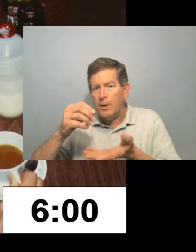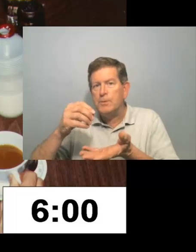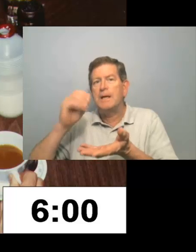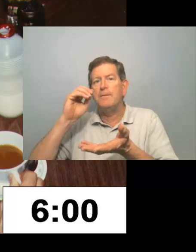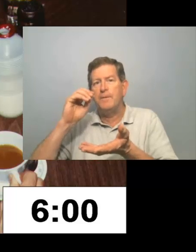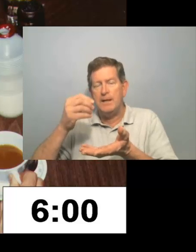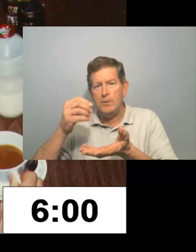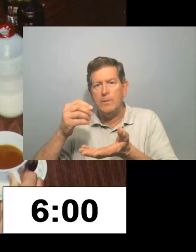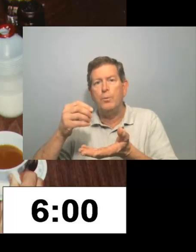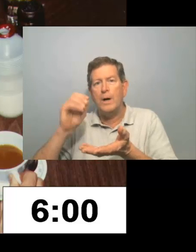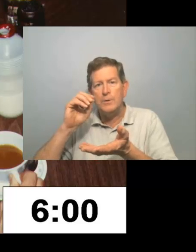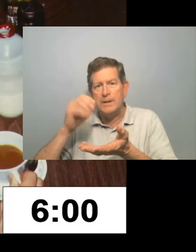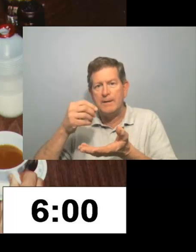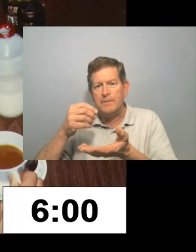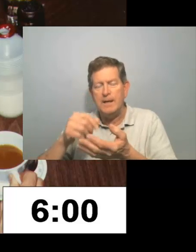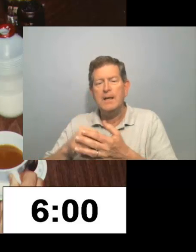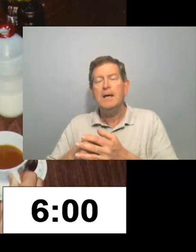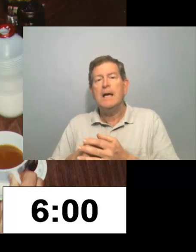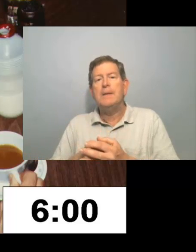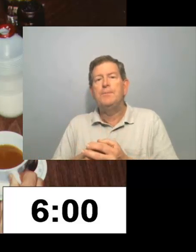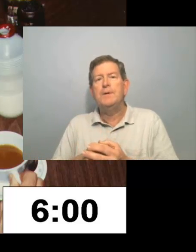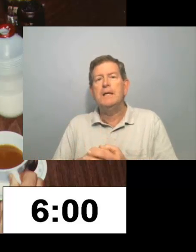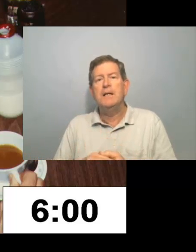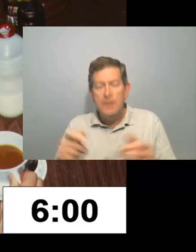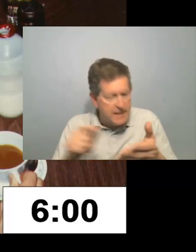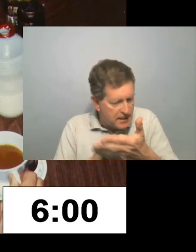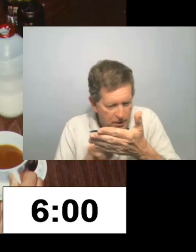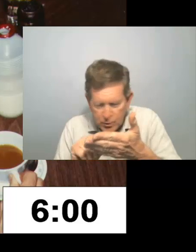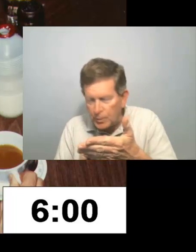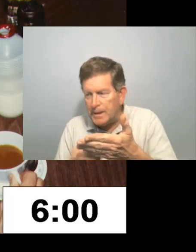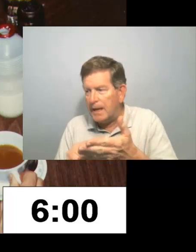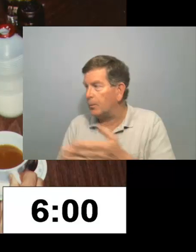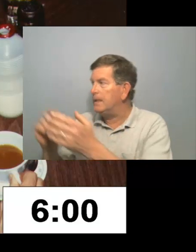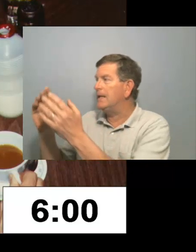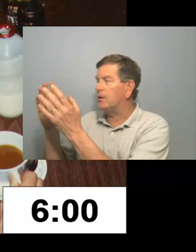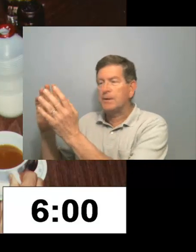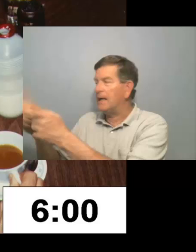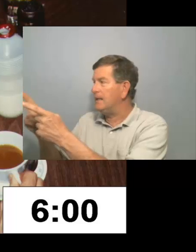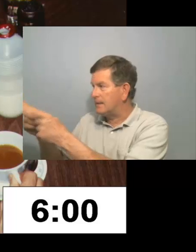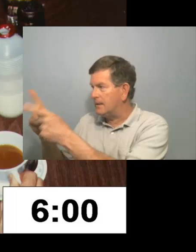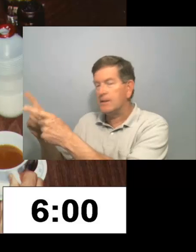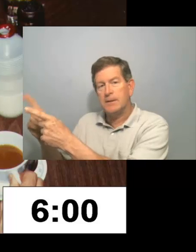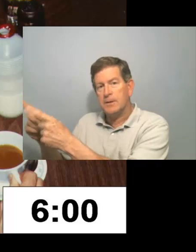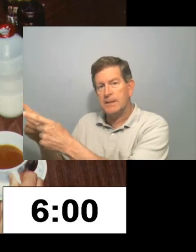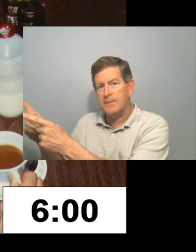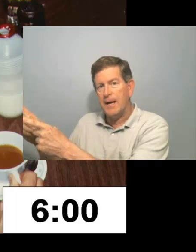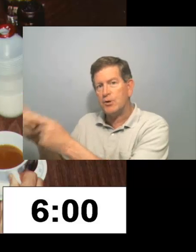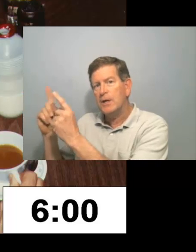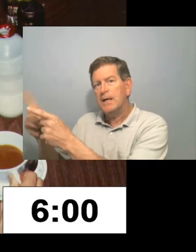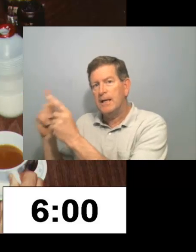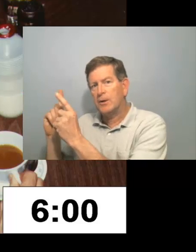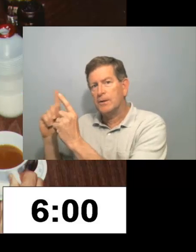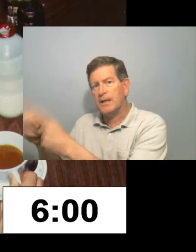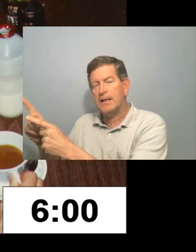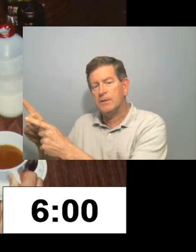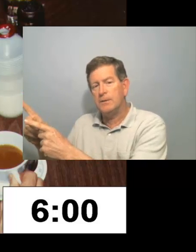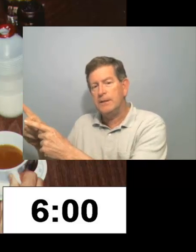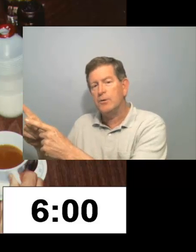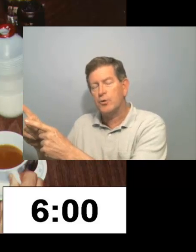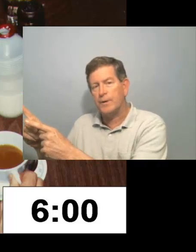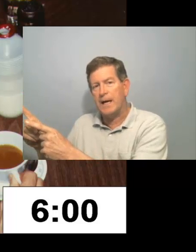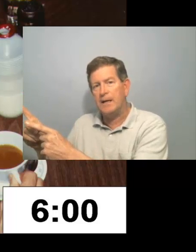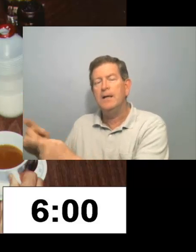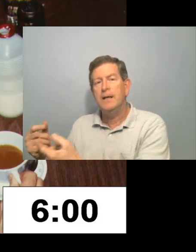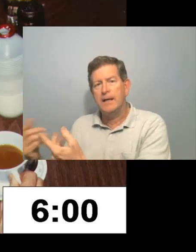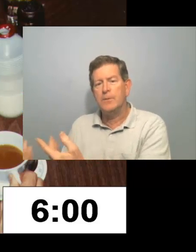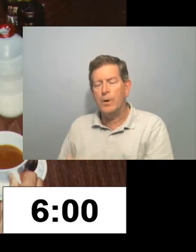il prend du café, ou il boit du café, et puis il lit le journal. Donc il est en train, ici dans cette image, il est en train de lire